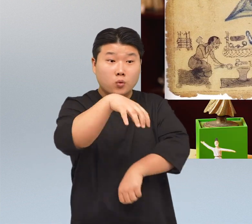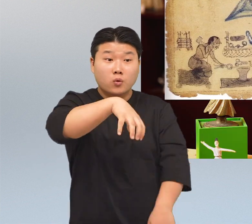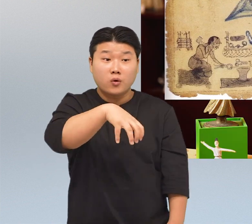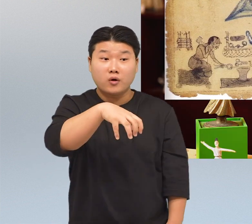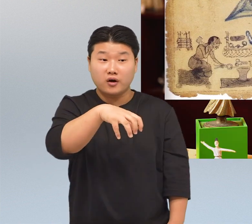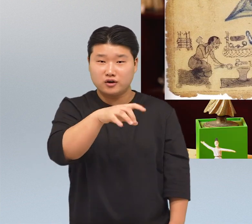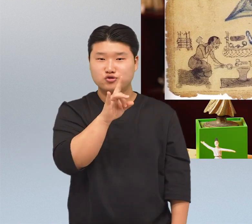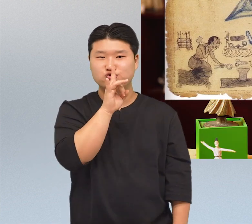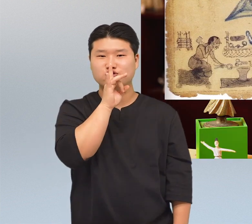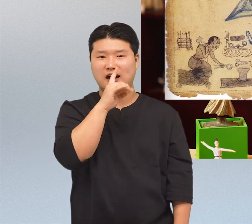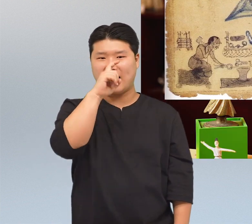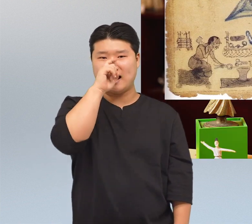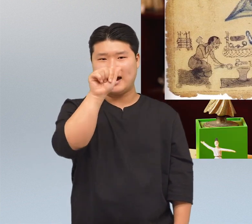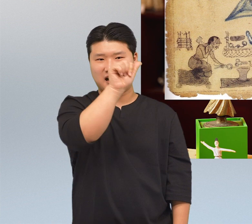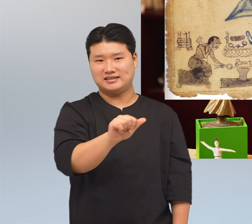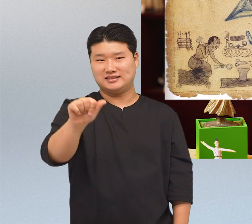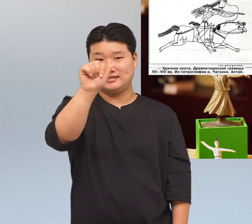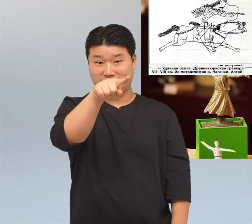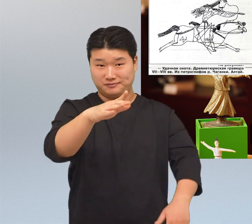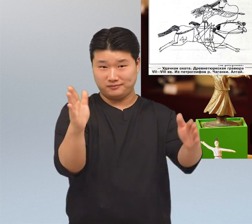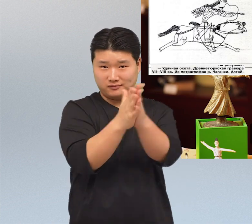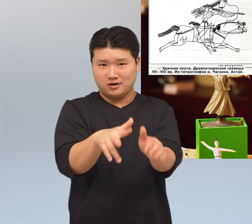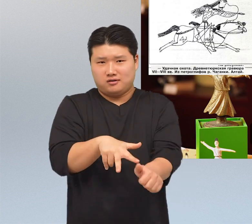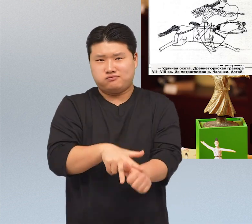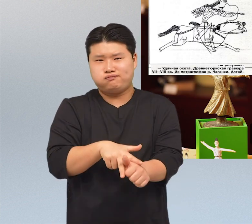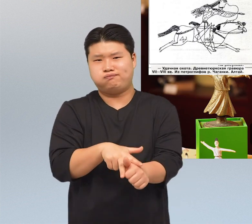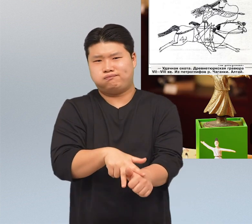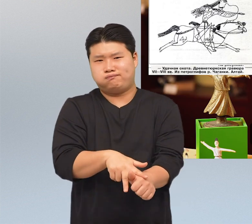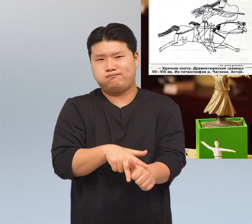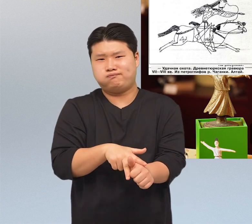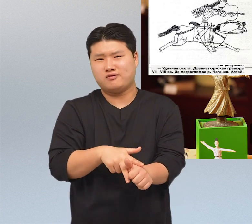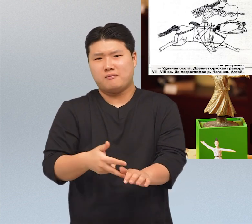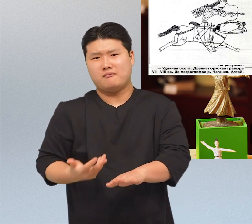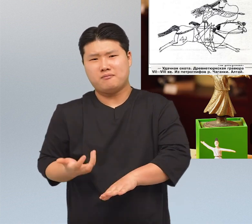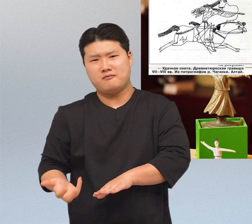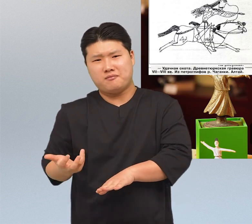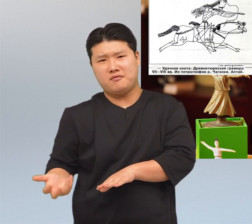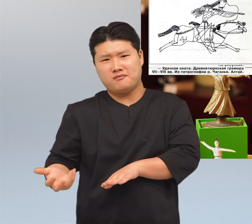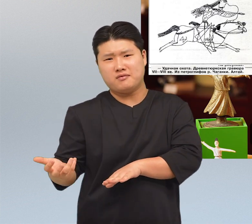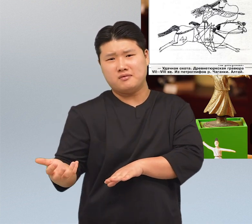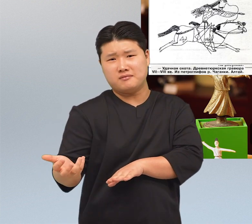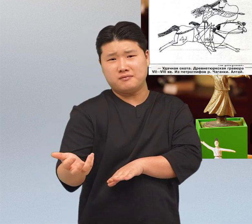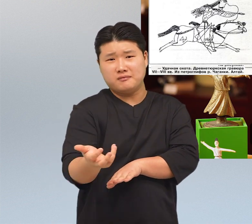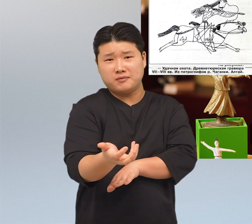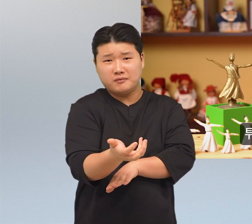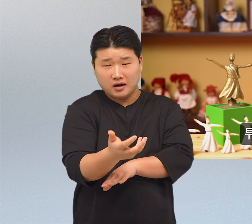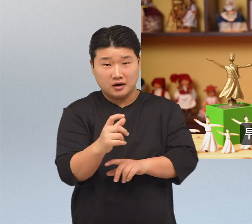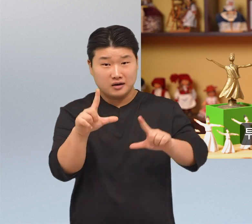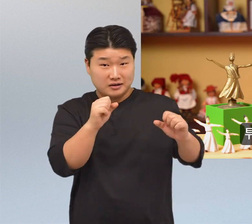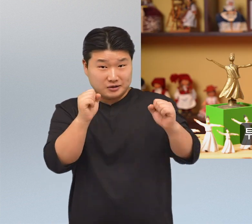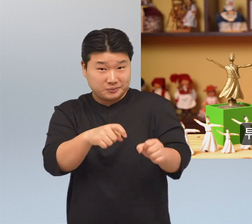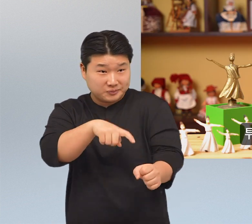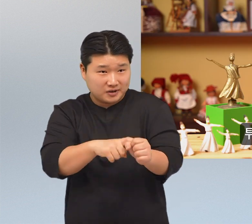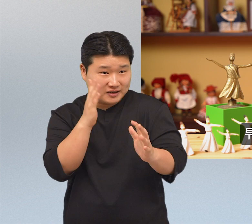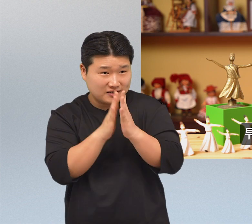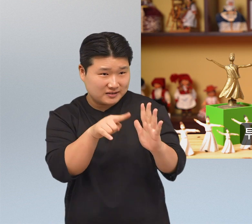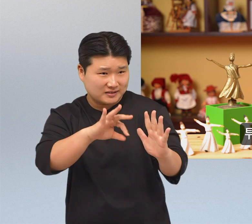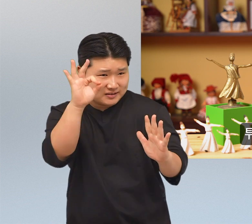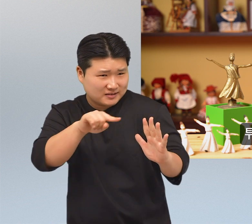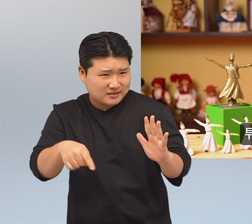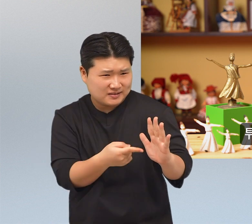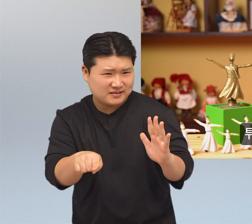튀르키예의 선조는 중앙아시아에서 유목 생활을 하다가 이주한 튀르크족입니다.